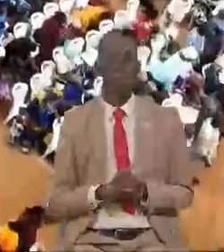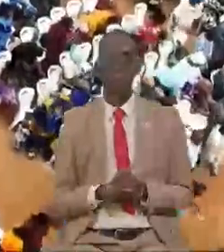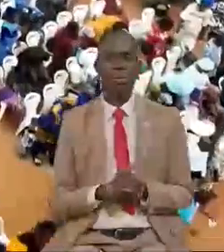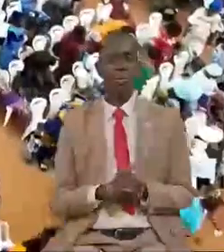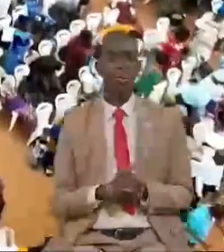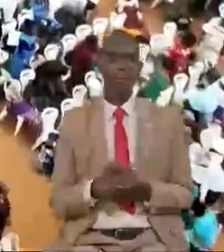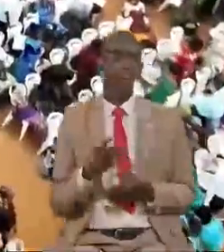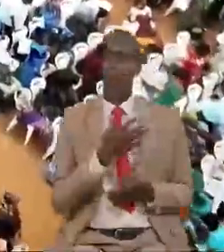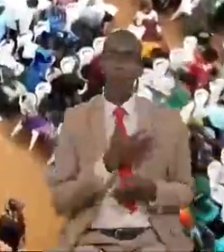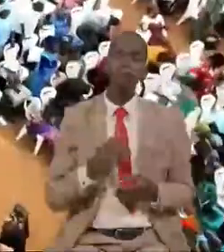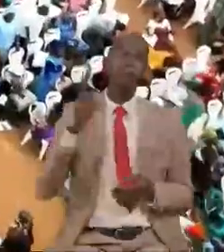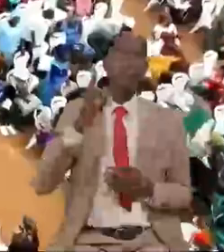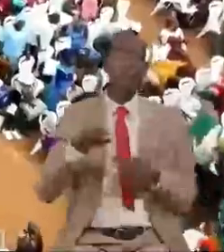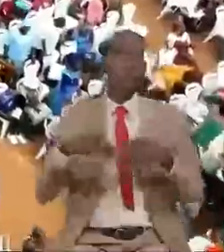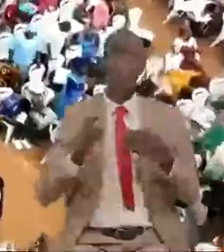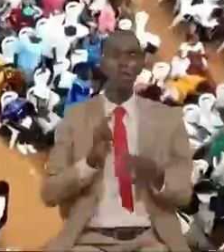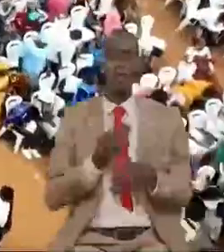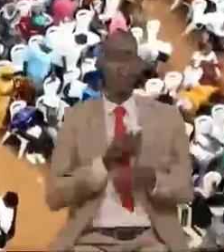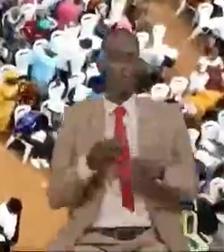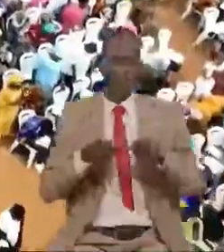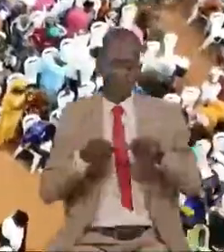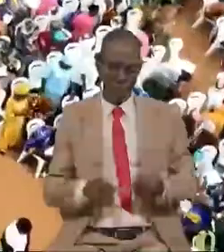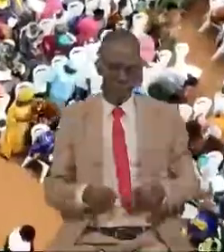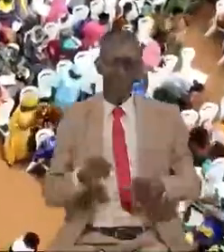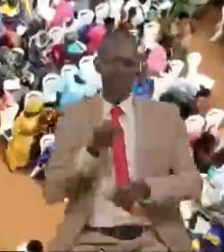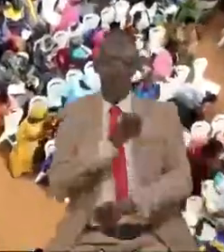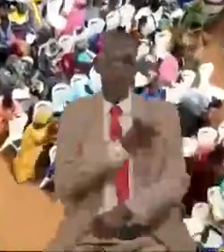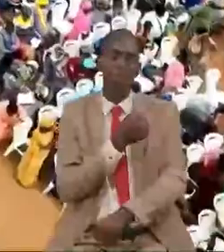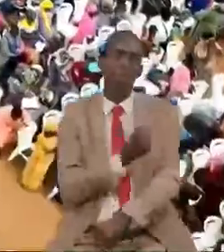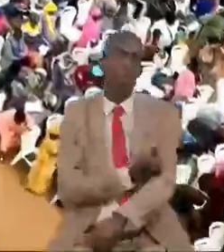Il nous donne l'autorisation permanente.